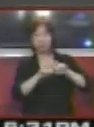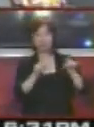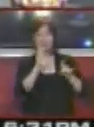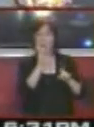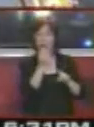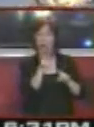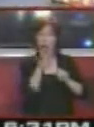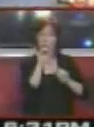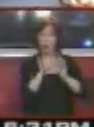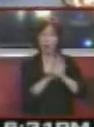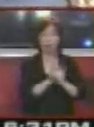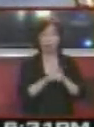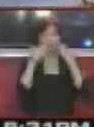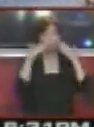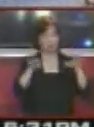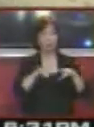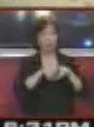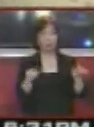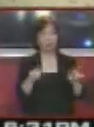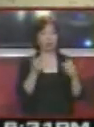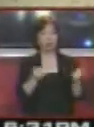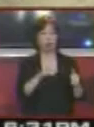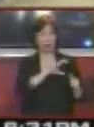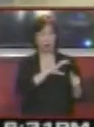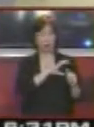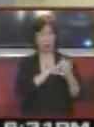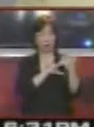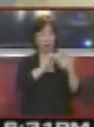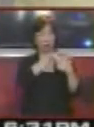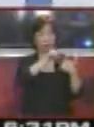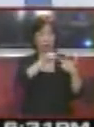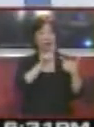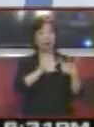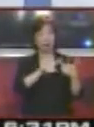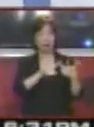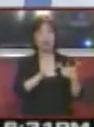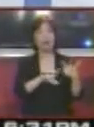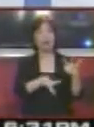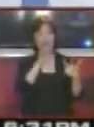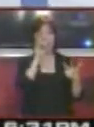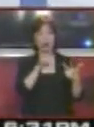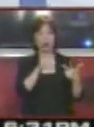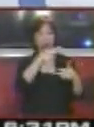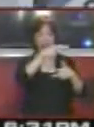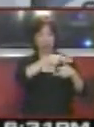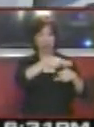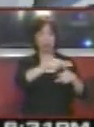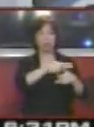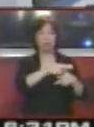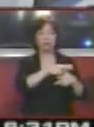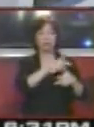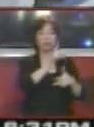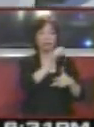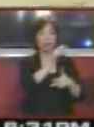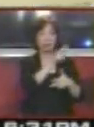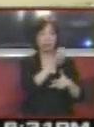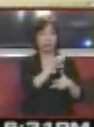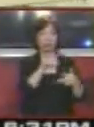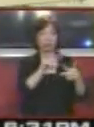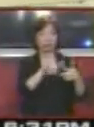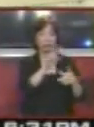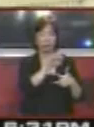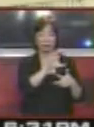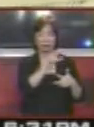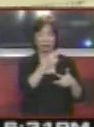pagkakilanlan. Pero natukoy na ng mga otoridad ang tatlo niya umanong kasabwat. Sila ay sina Dave T. Iwan, Richard Apapli at